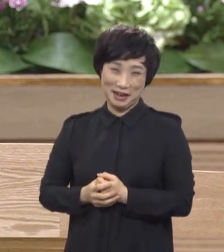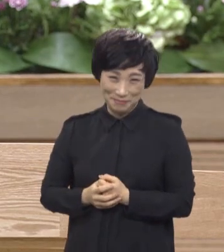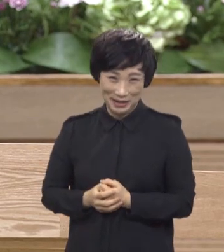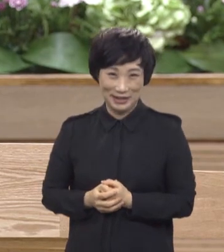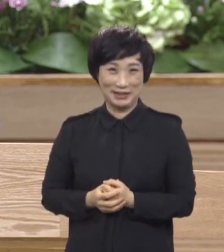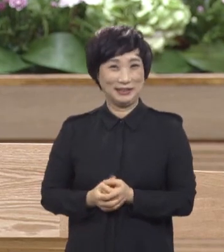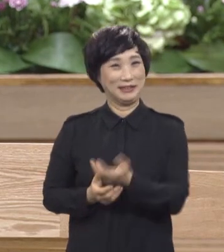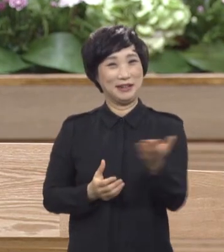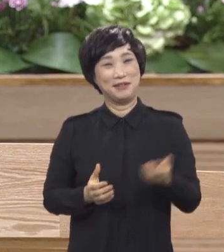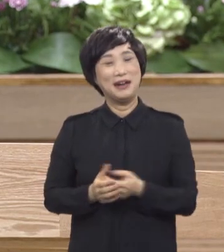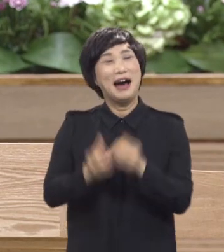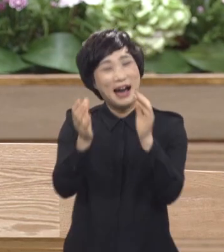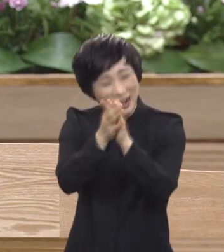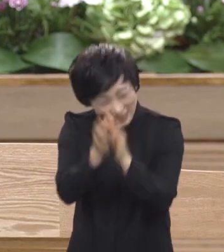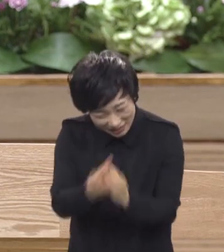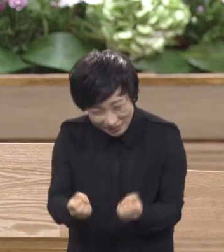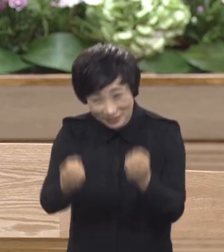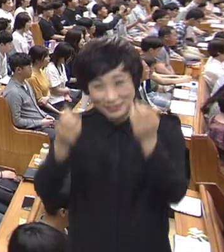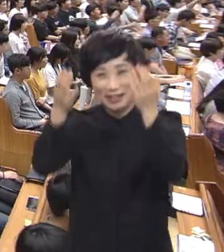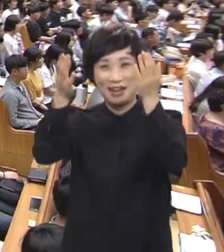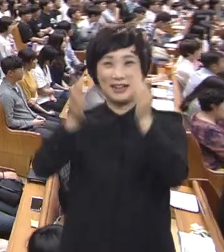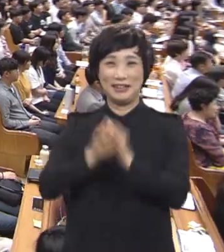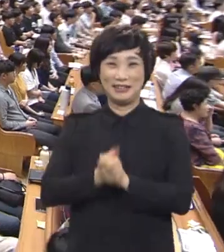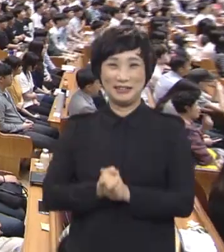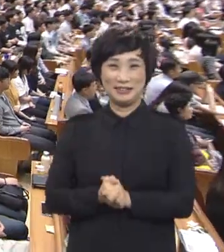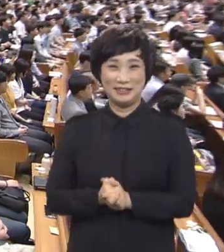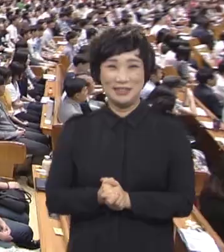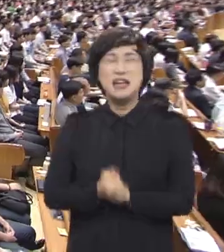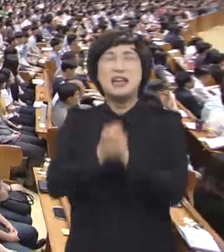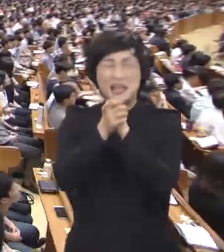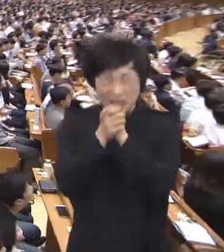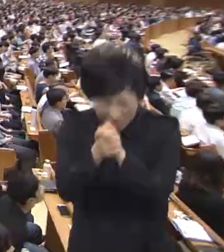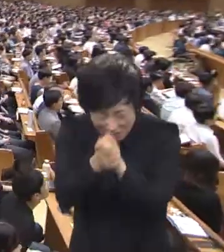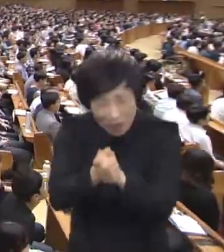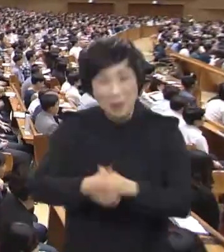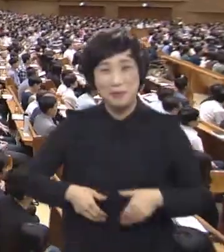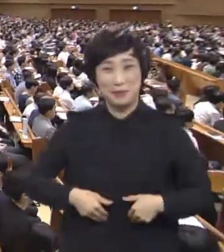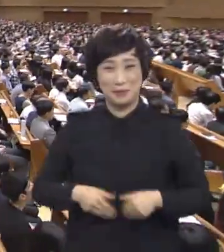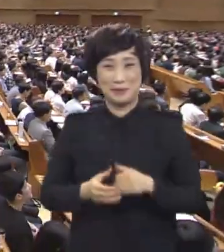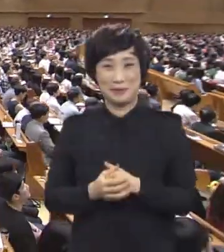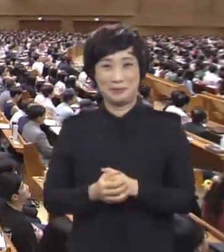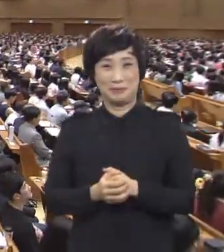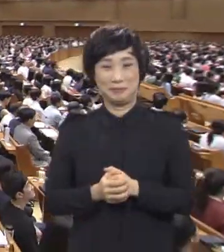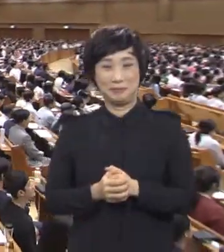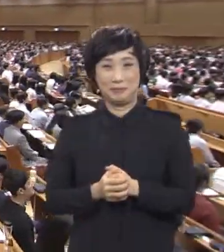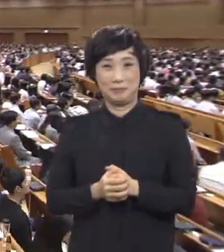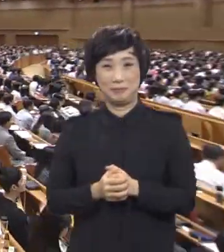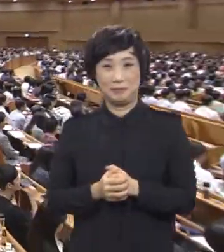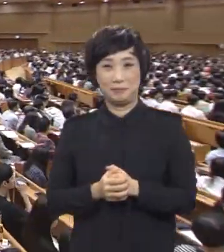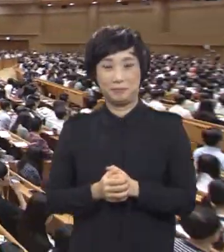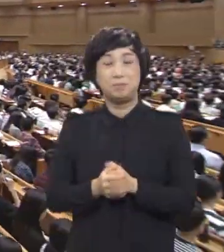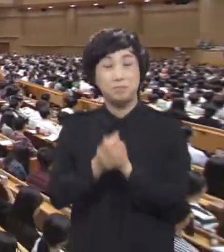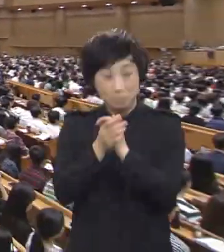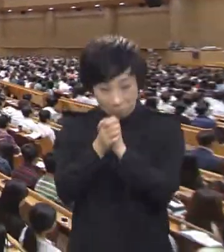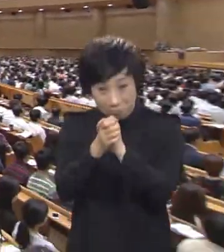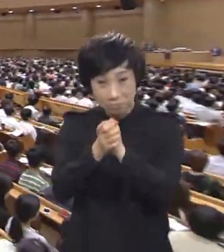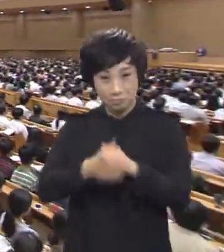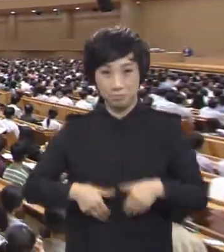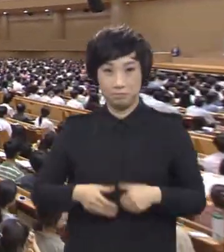할렐루야 기도해야 된다 이만 기도해야 기도